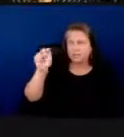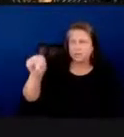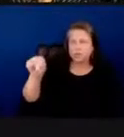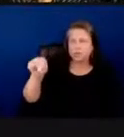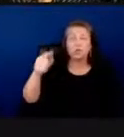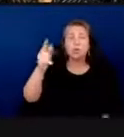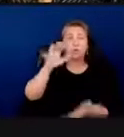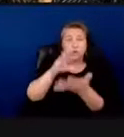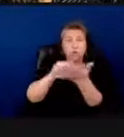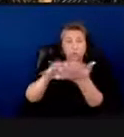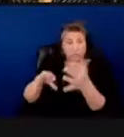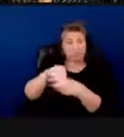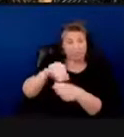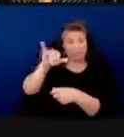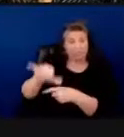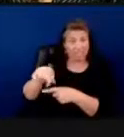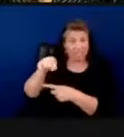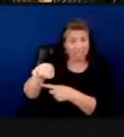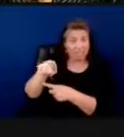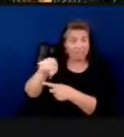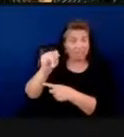ufundishaji katika shule za upili.